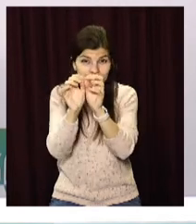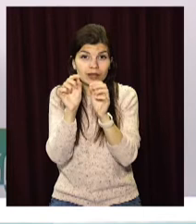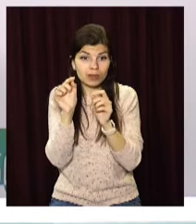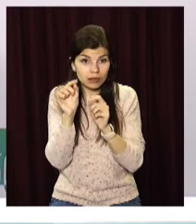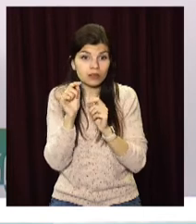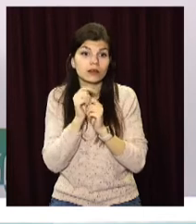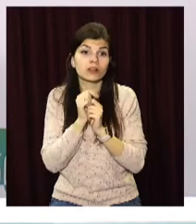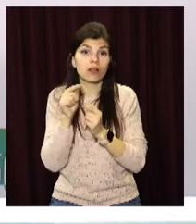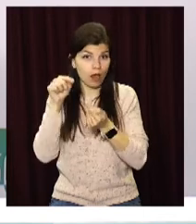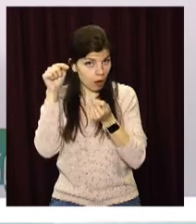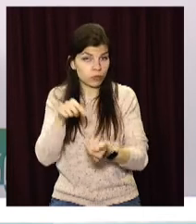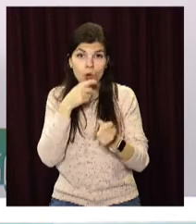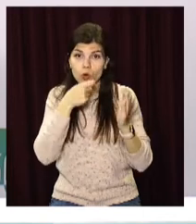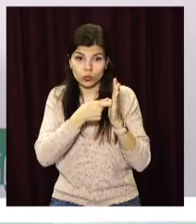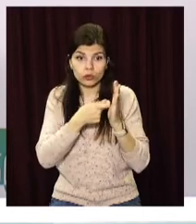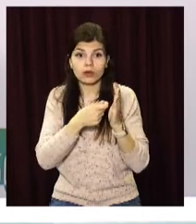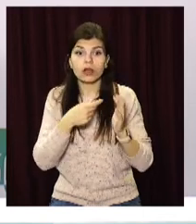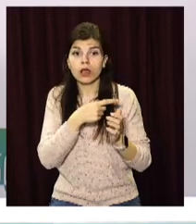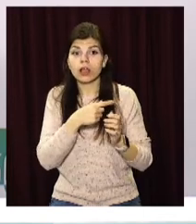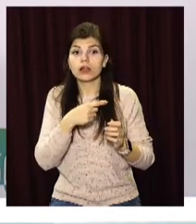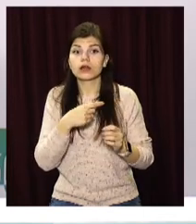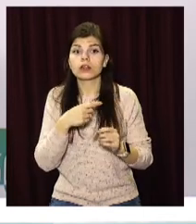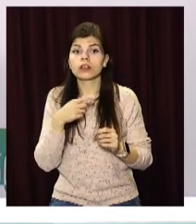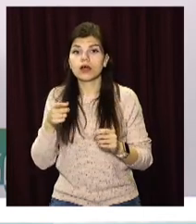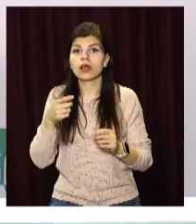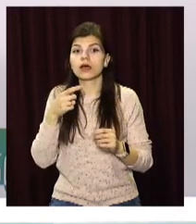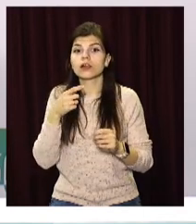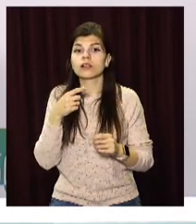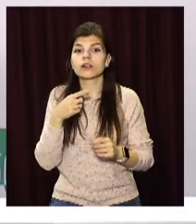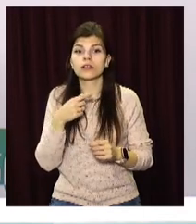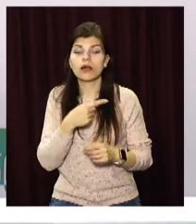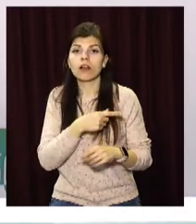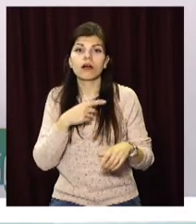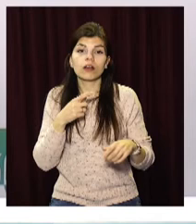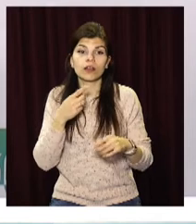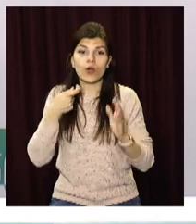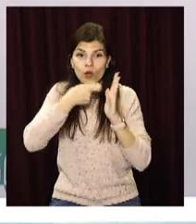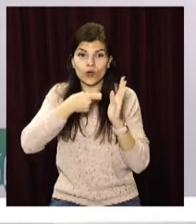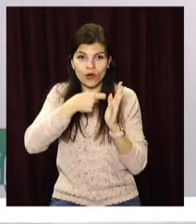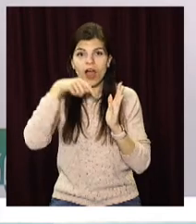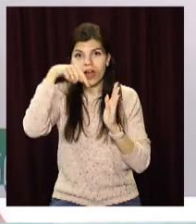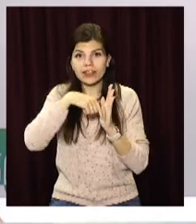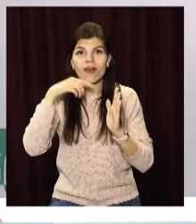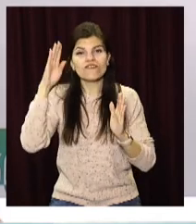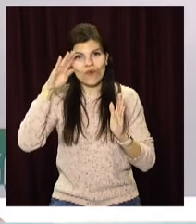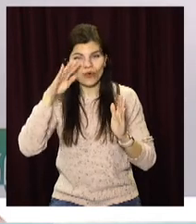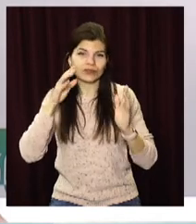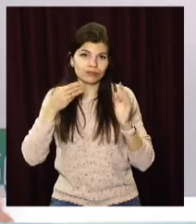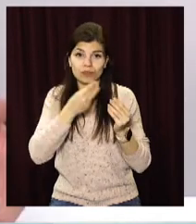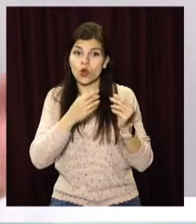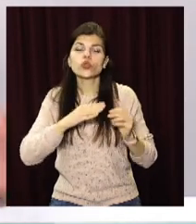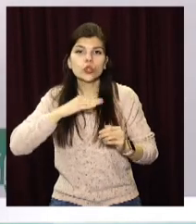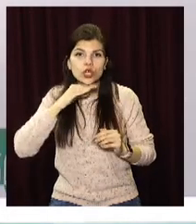вони перед годівлею змочуються, і тієї води, яка потрапляє з комахами, достатньо,